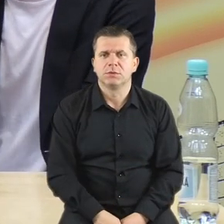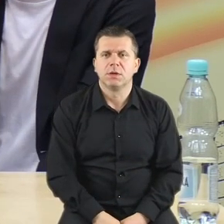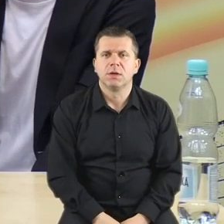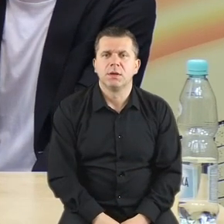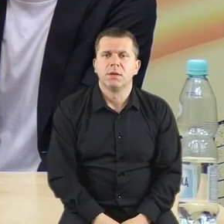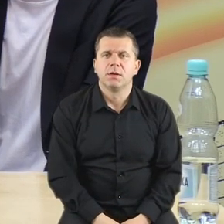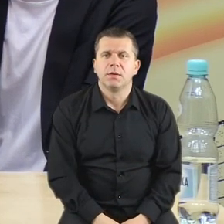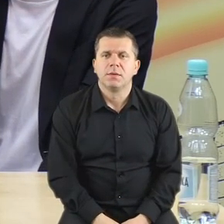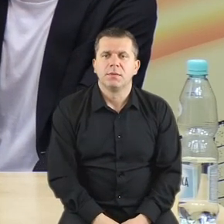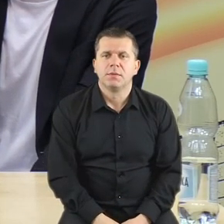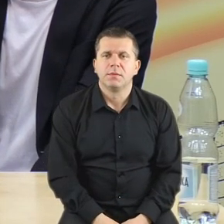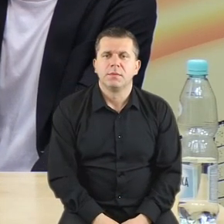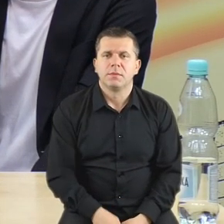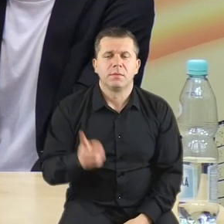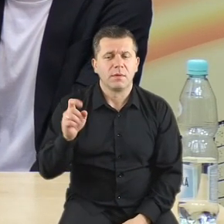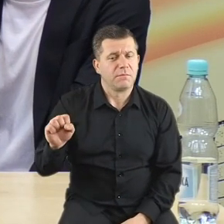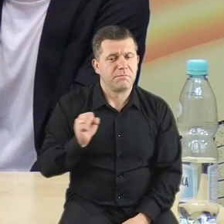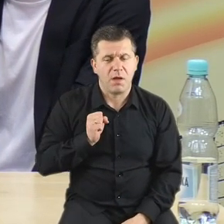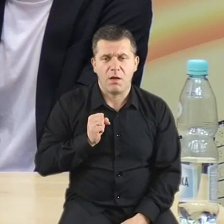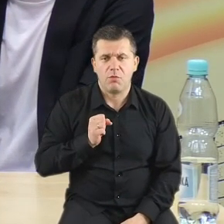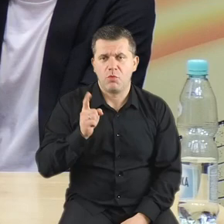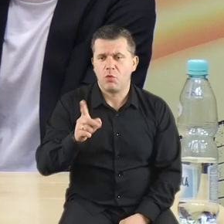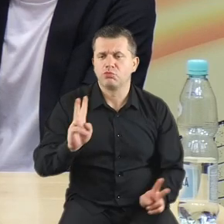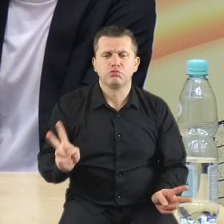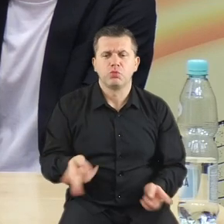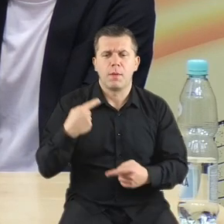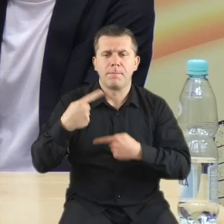I fantastyczne jest to, że on pochodził